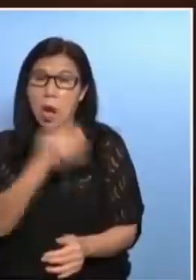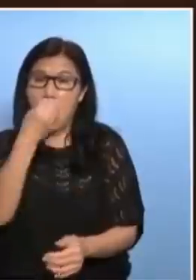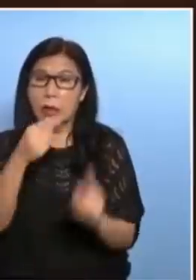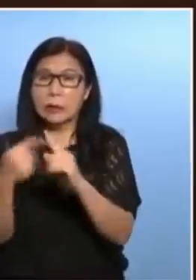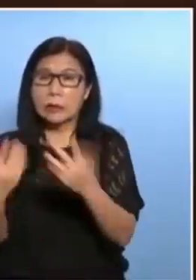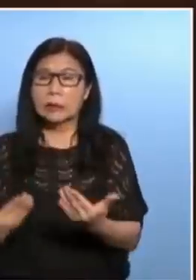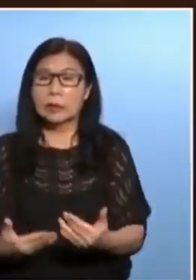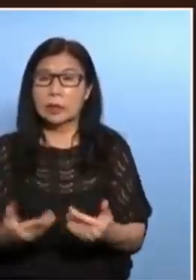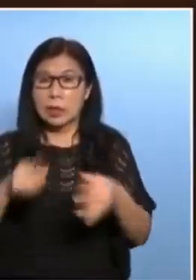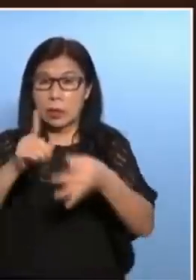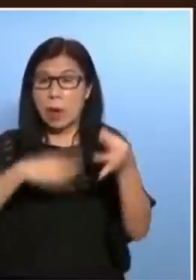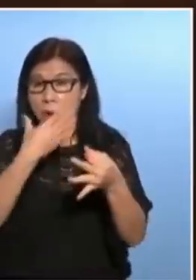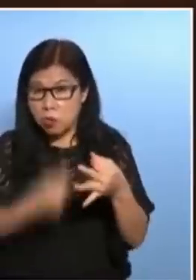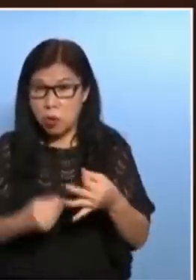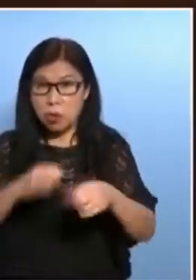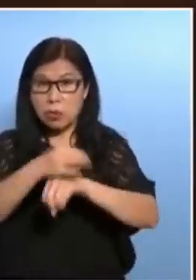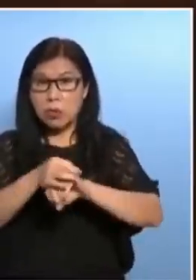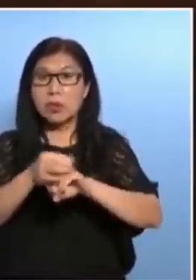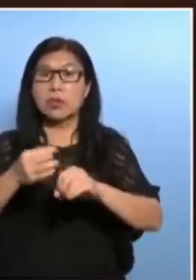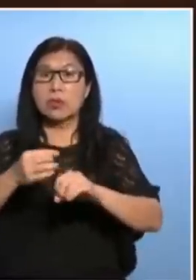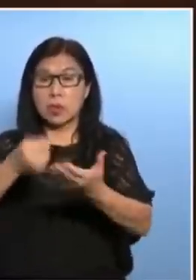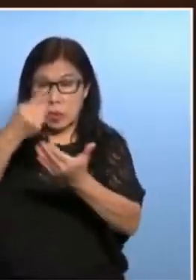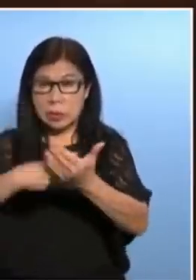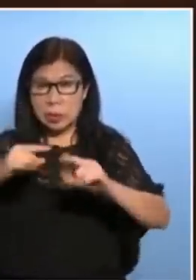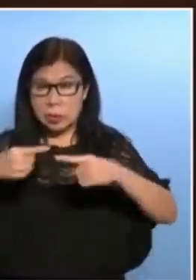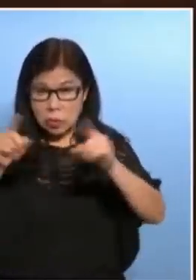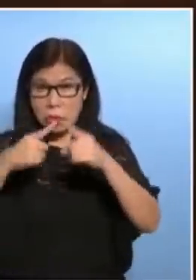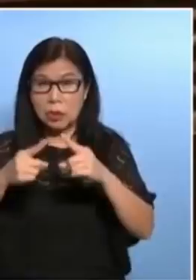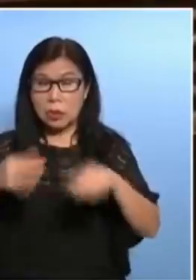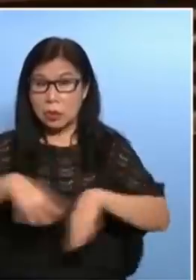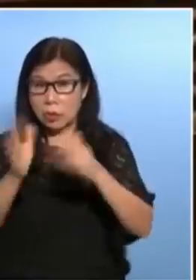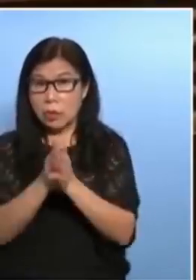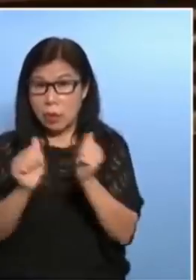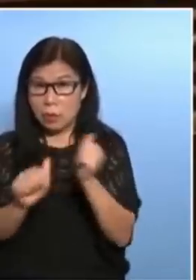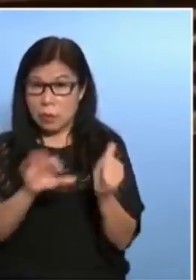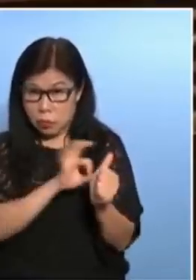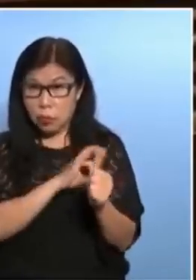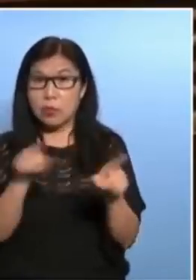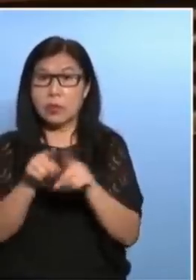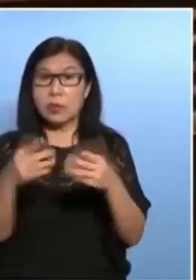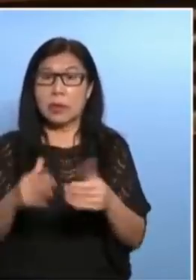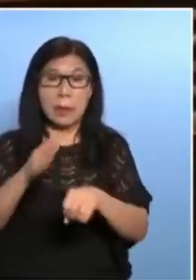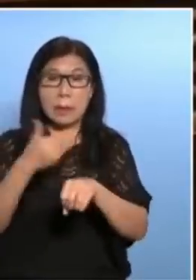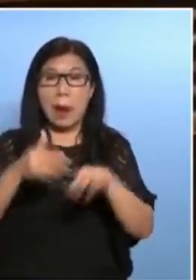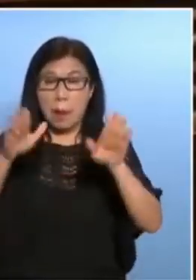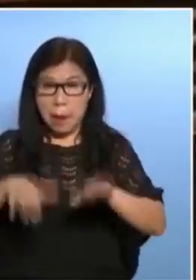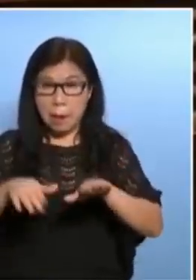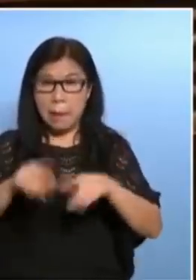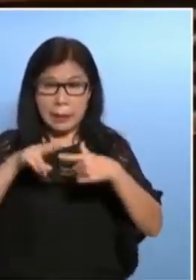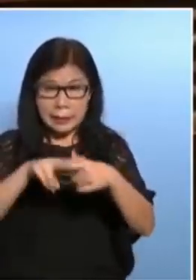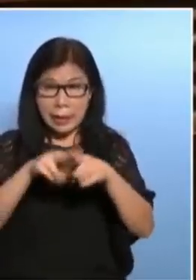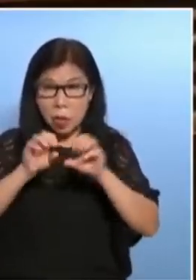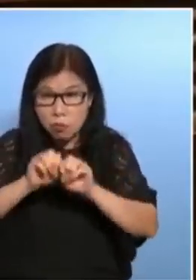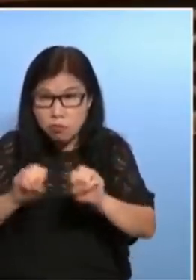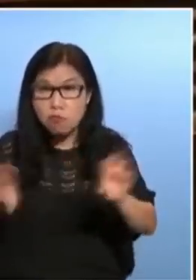國橋議員，請你回到國歌條例草案的全體委員會那裡。 主席，正如我剛才說，我是會慢慢鋪陳我的論